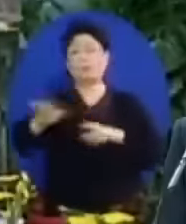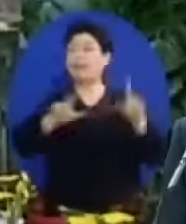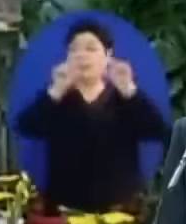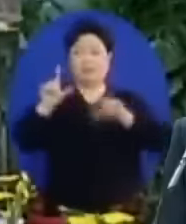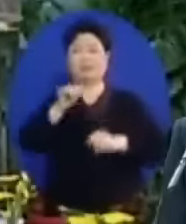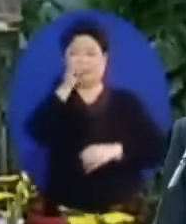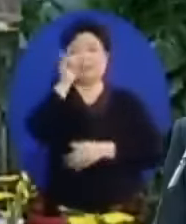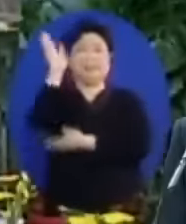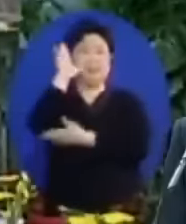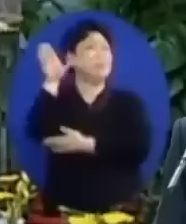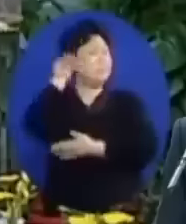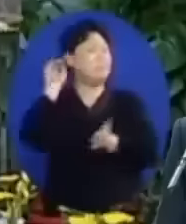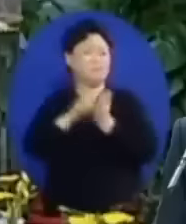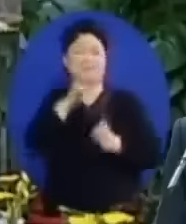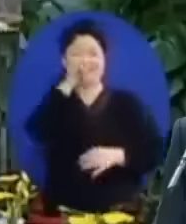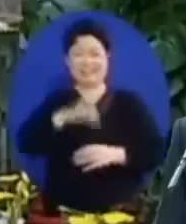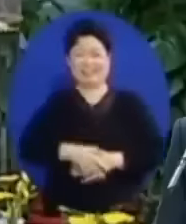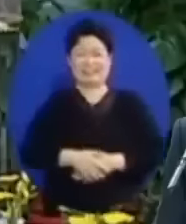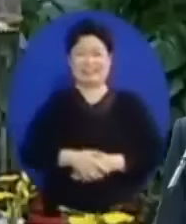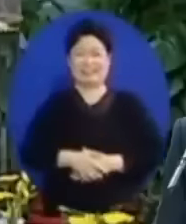그런 말을 들었습니다.